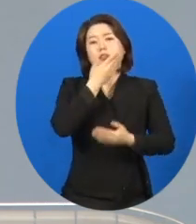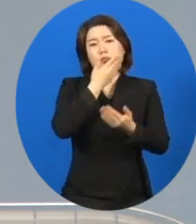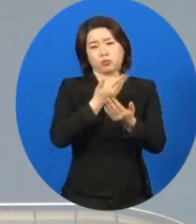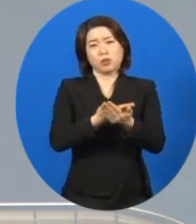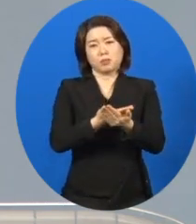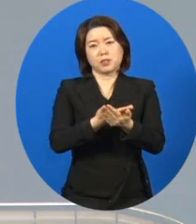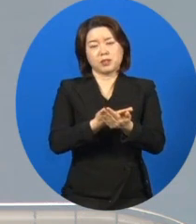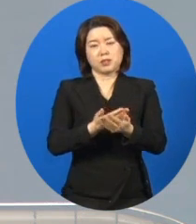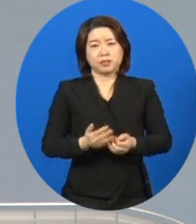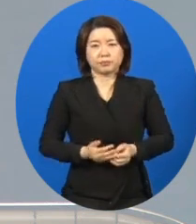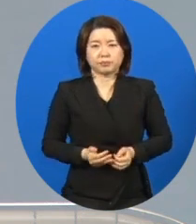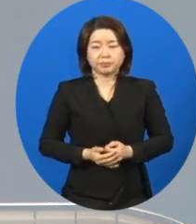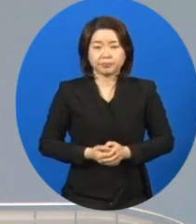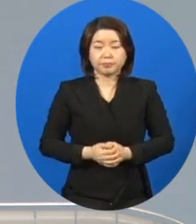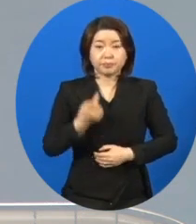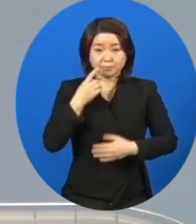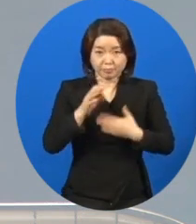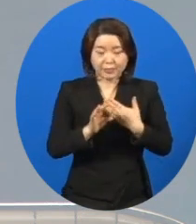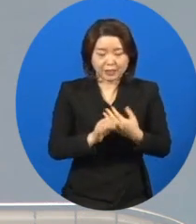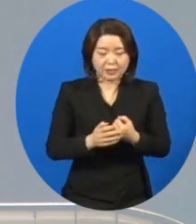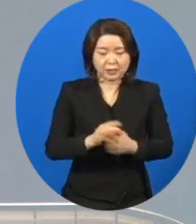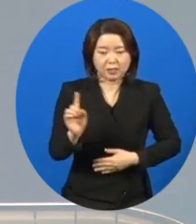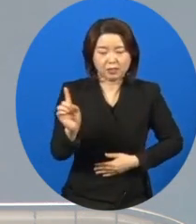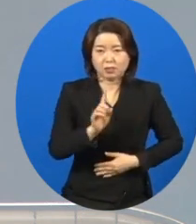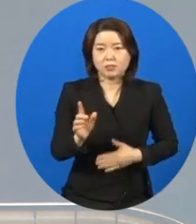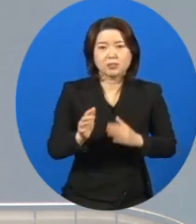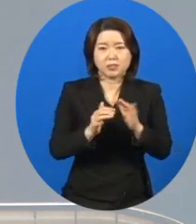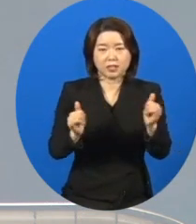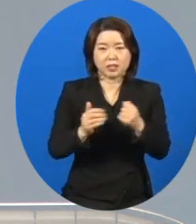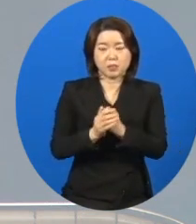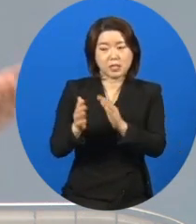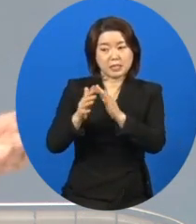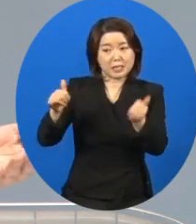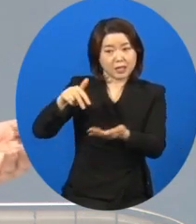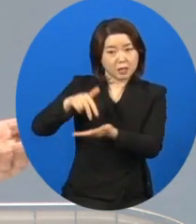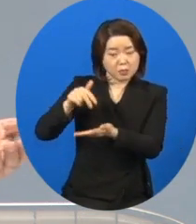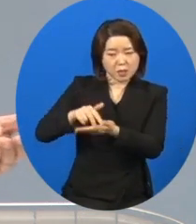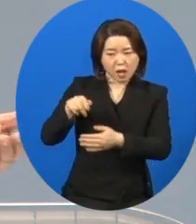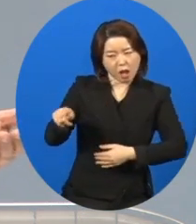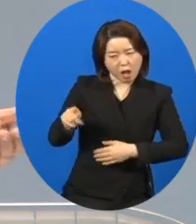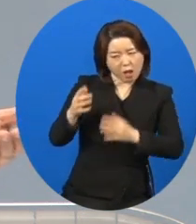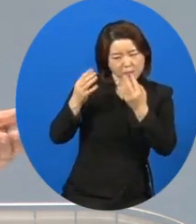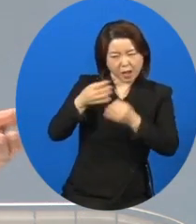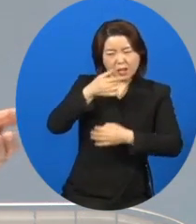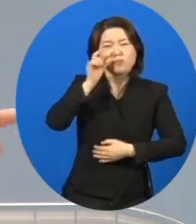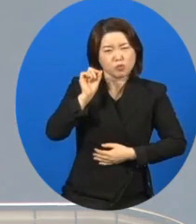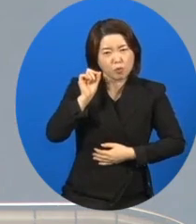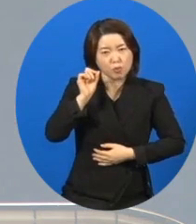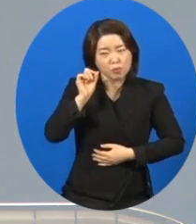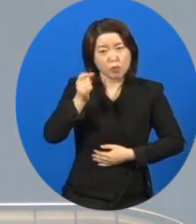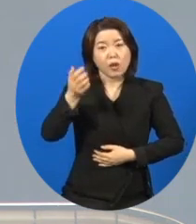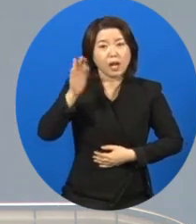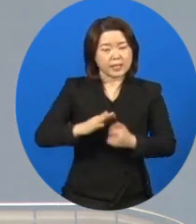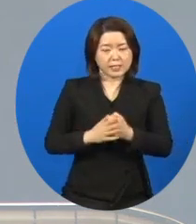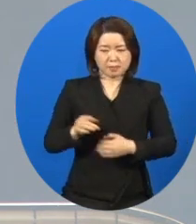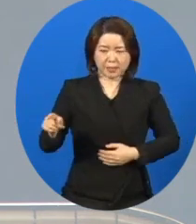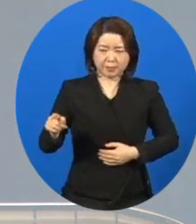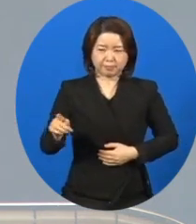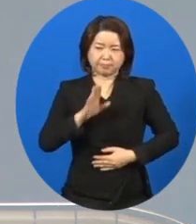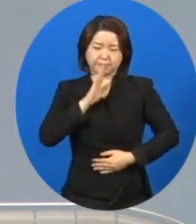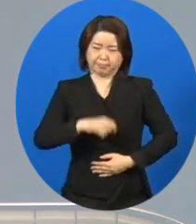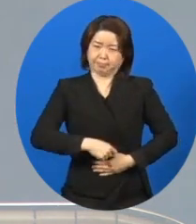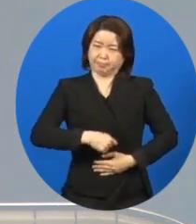것입니다. 만약에 어떤 사람이 인간적으로는 많이 부족한데 그 사람이